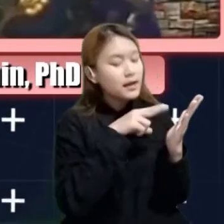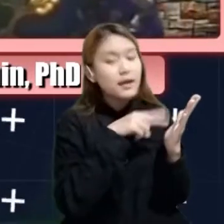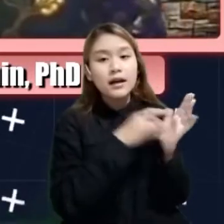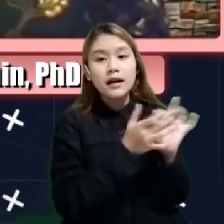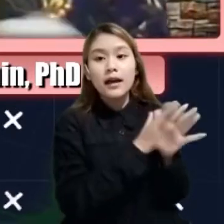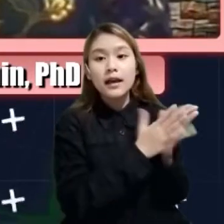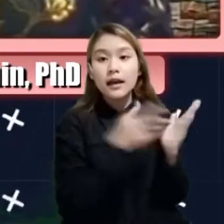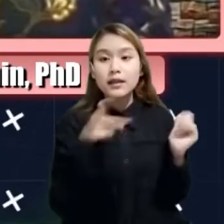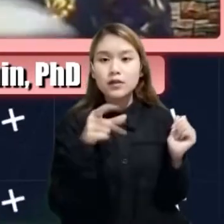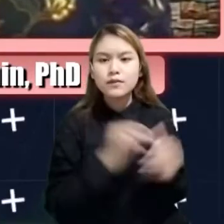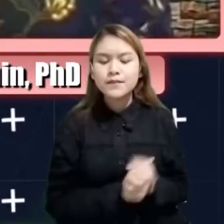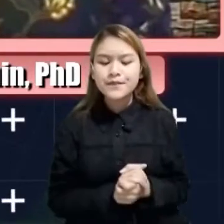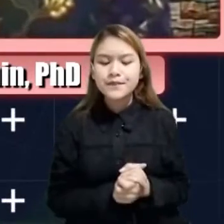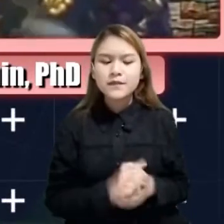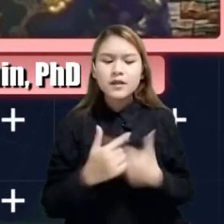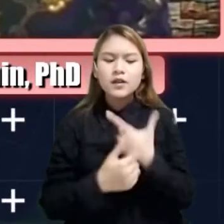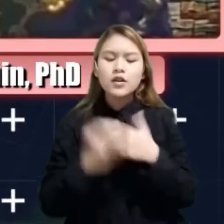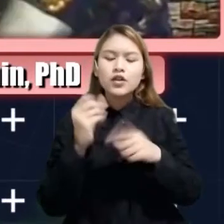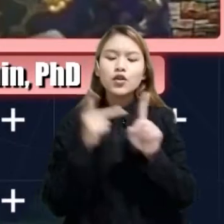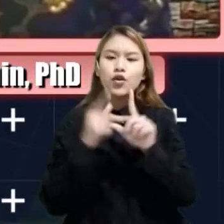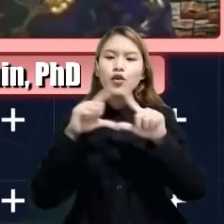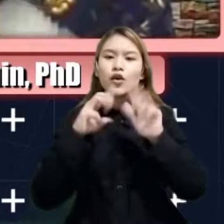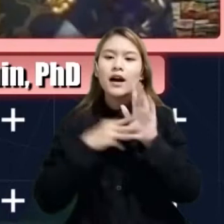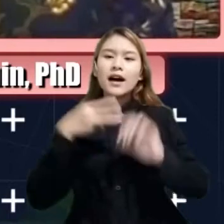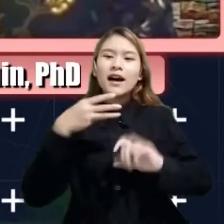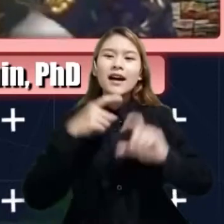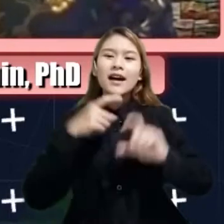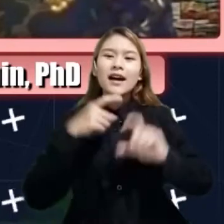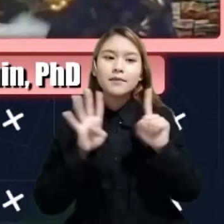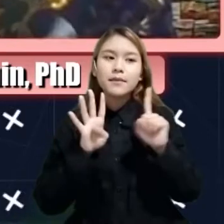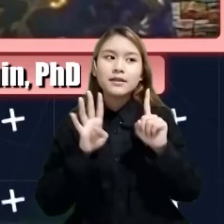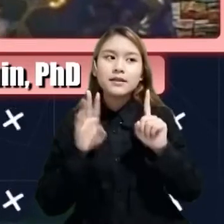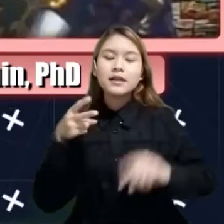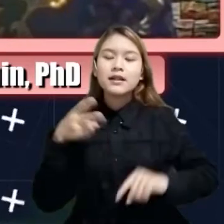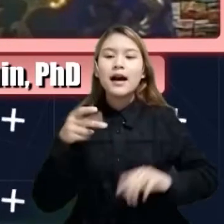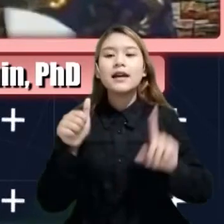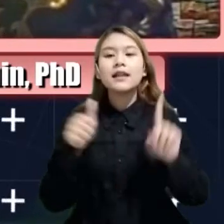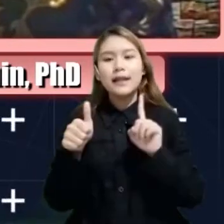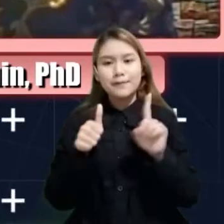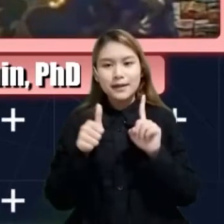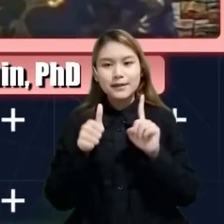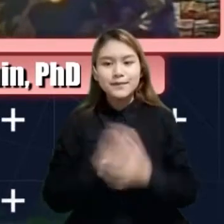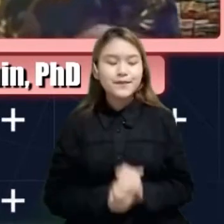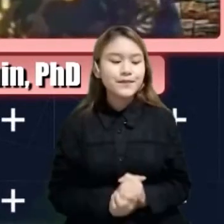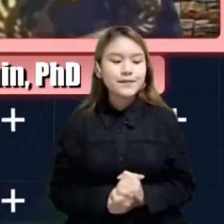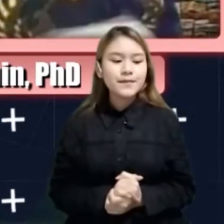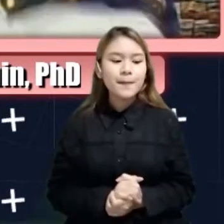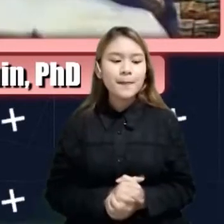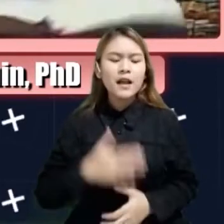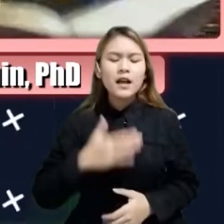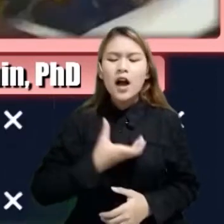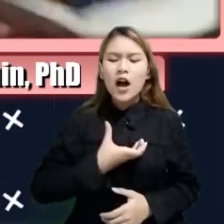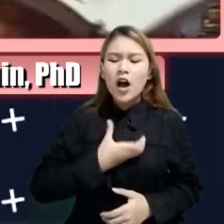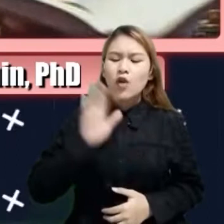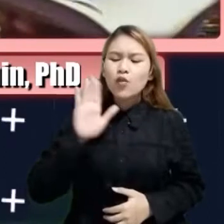itu? Yohanes 14 ayat 6. Yohanes 14 ayat 16. Aku akan meminta kepada Bapa